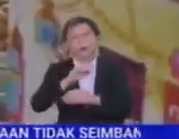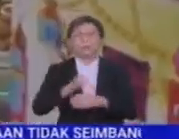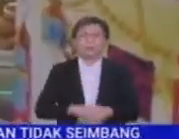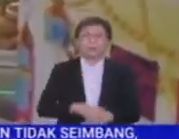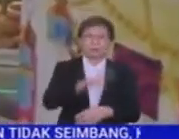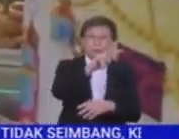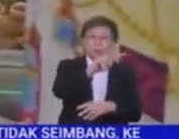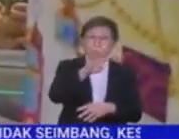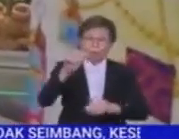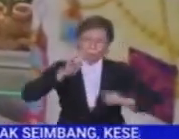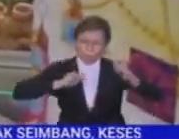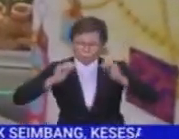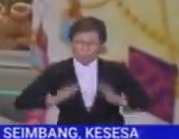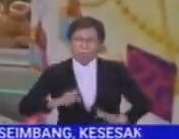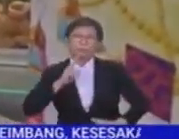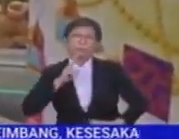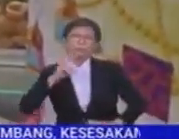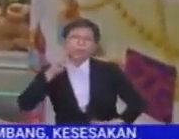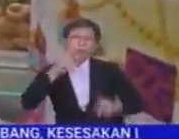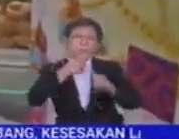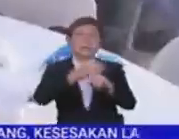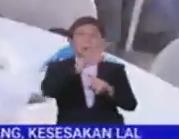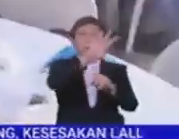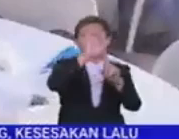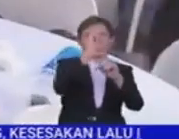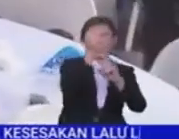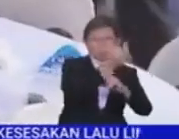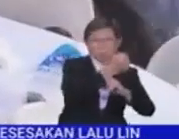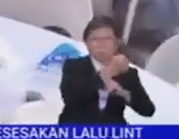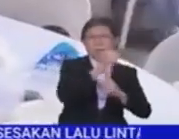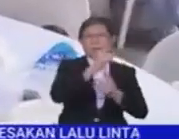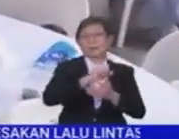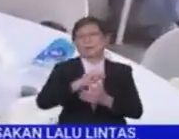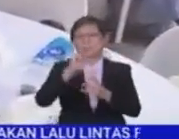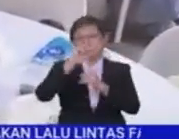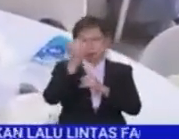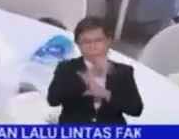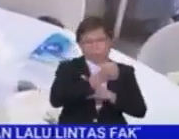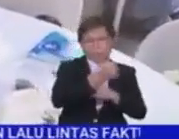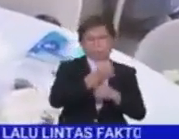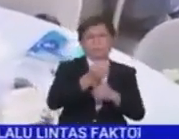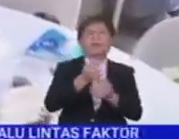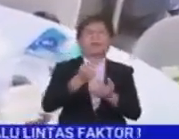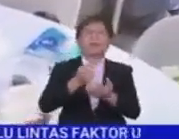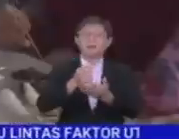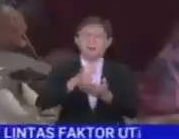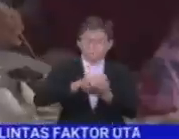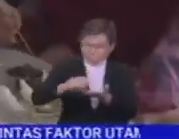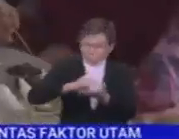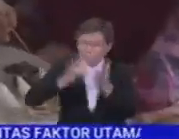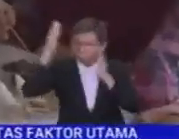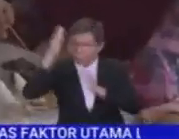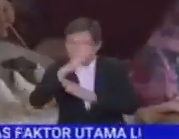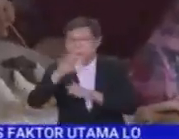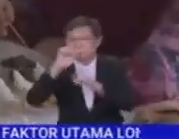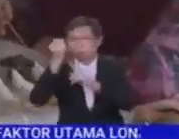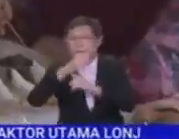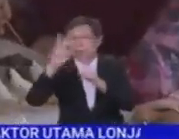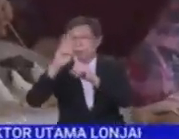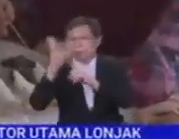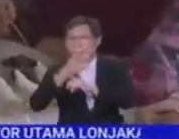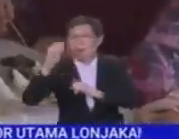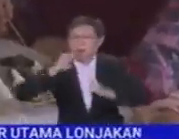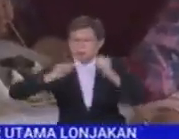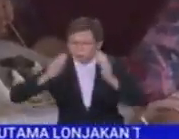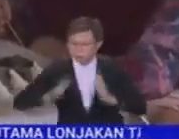artis veteran dari 4 persatuan iaitu Persatuan Seniman Malaysia, Persatuan Karyawan Malaysia, Persatuan Kebajikan